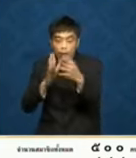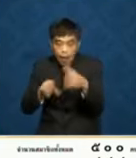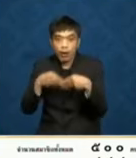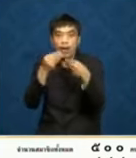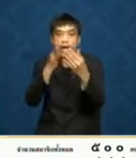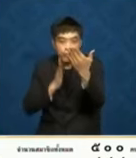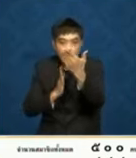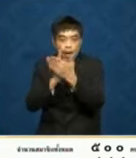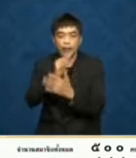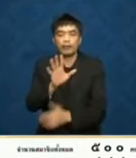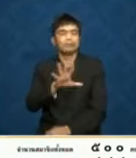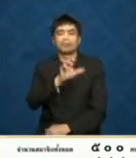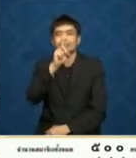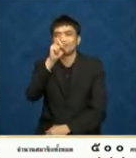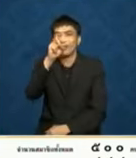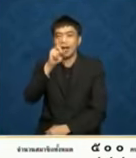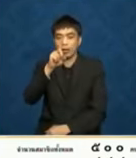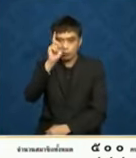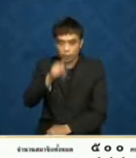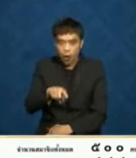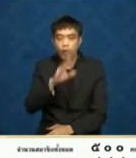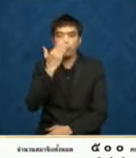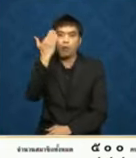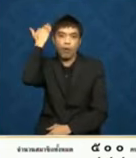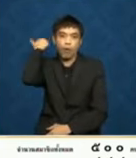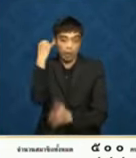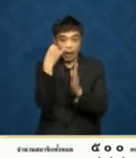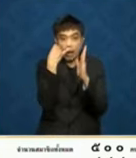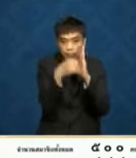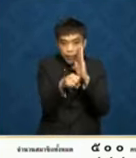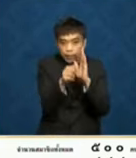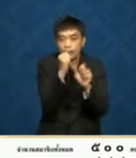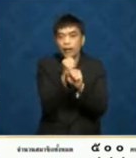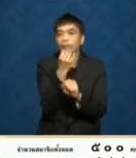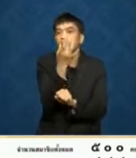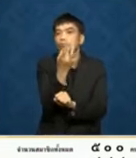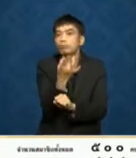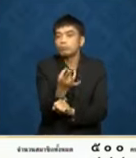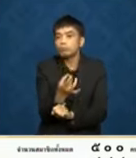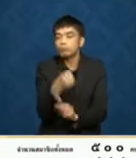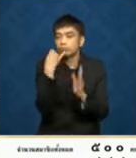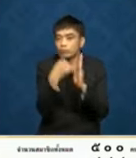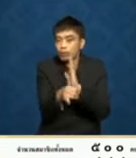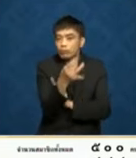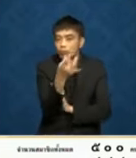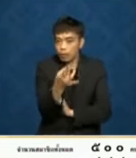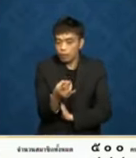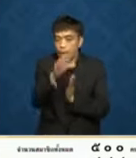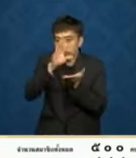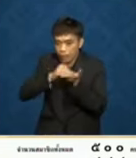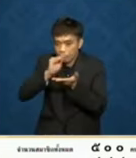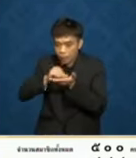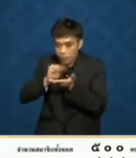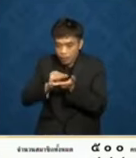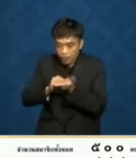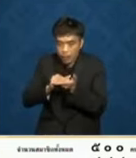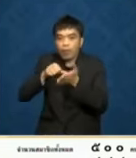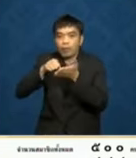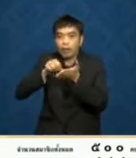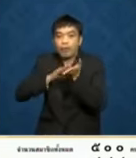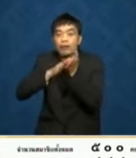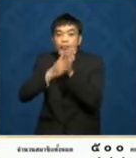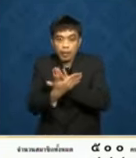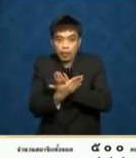ำเร็จไม่มีการทอดบทเรีนจคามผดภาในอดีตและอาจจะสร้างปัหาเดิม-เดิมให้เกิดสำๆอีกในอนาคตได้สำ